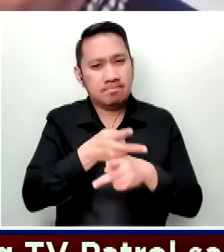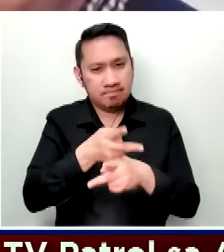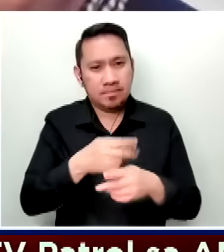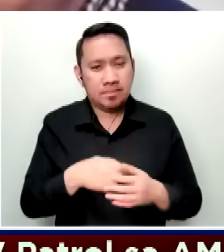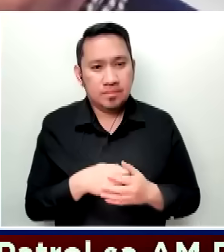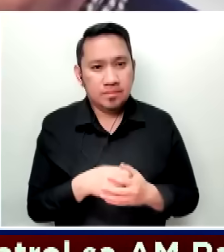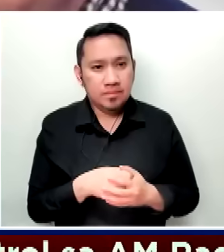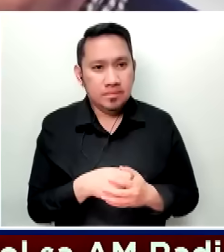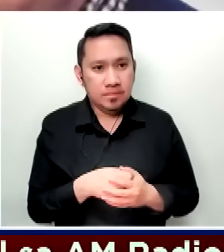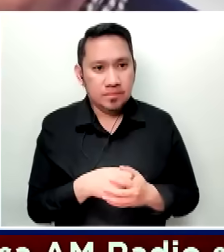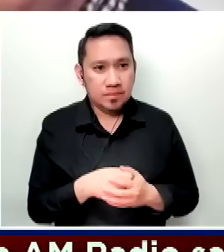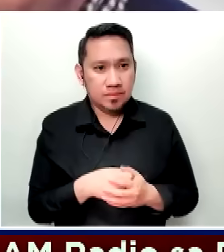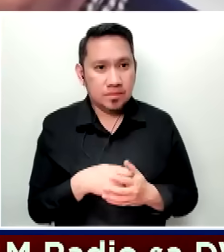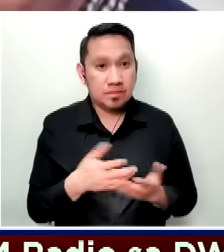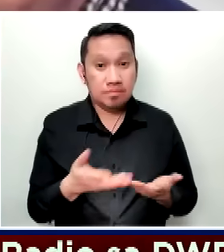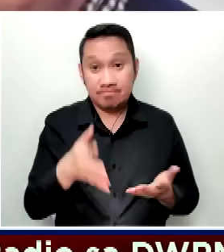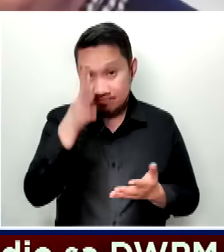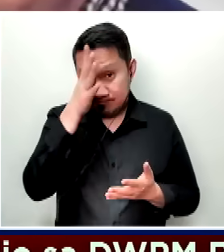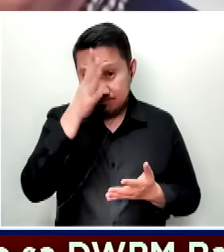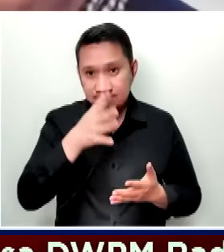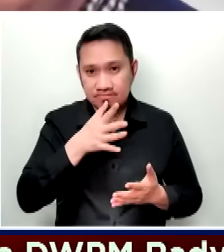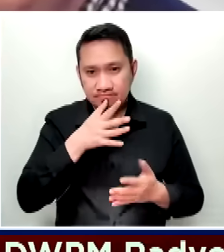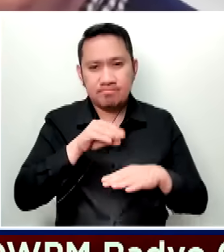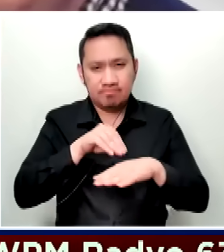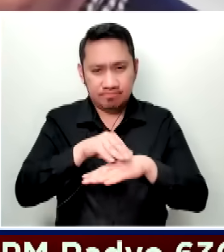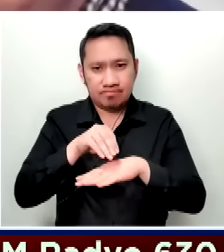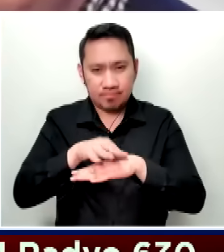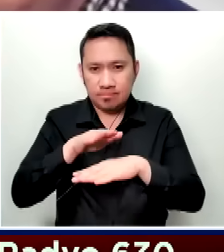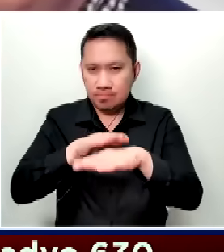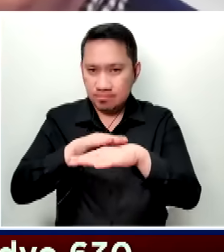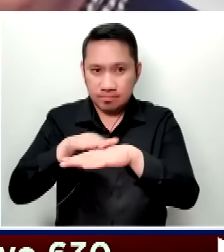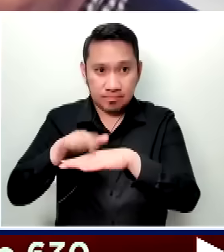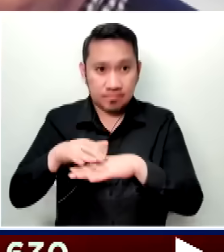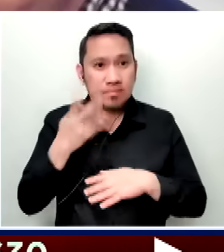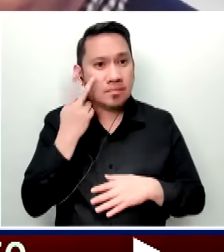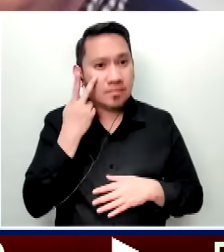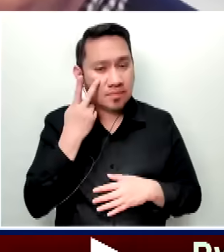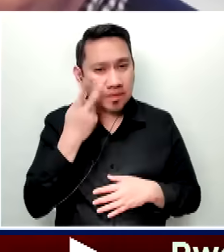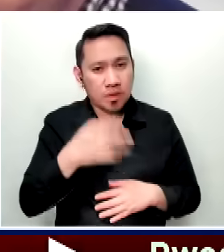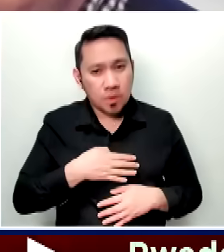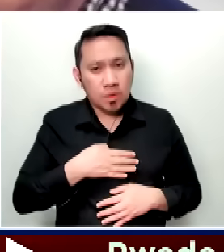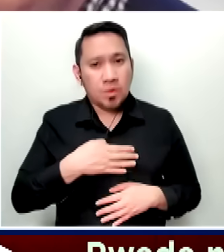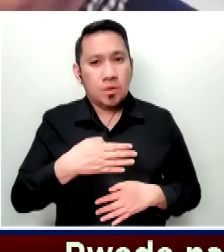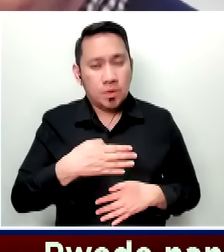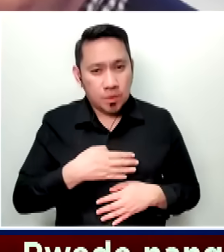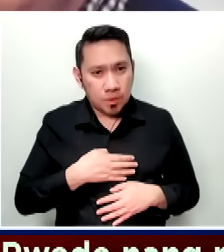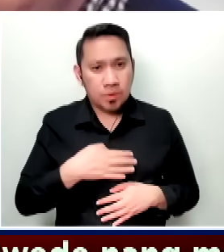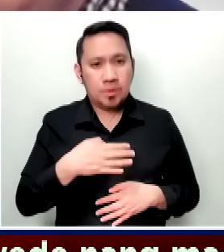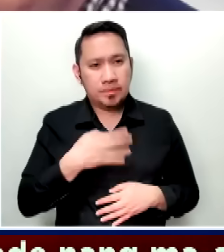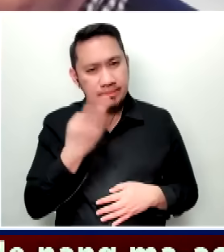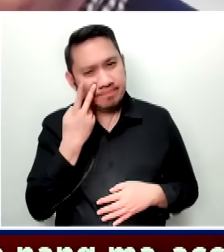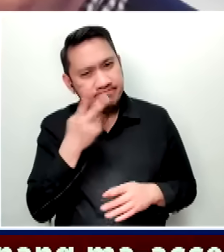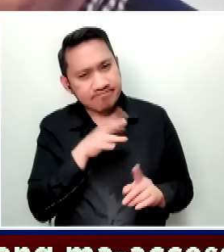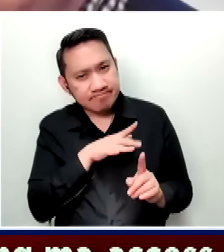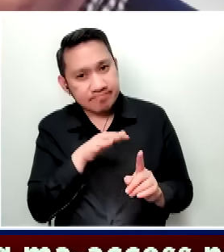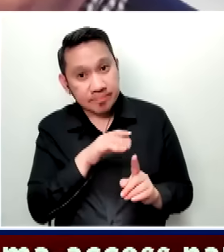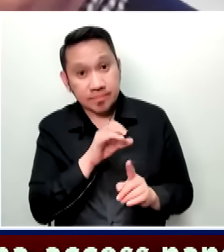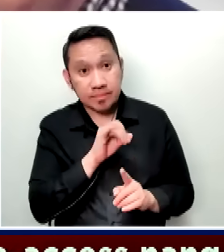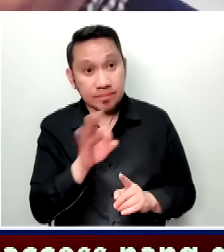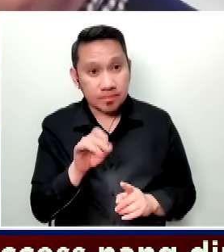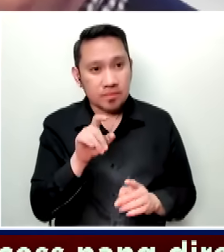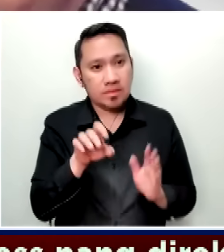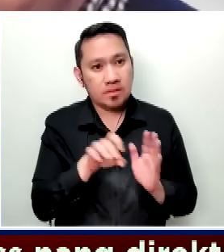unang pinapaalalaan namin, tingnan nyo yung hingal niya, yung bilis ng paghinga. Pag lumampas